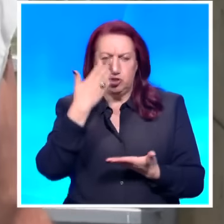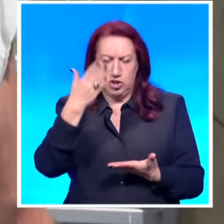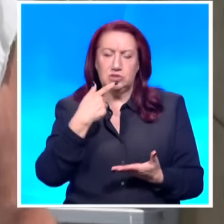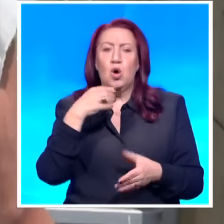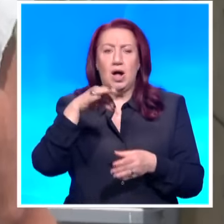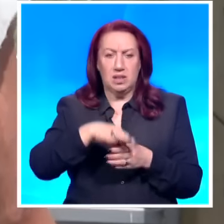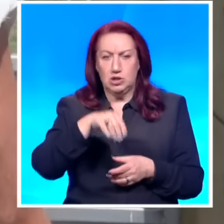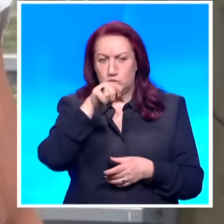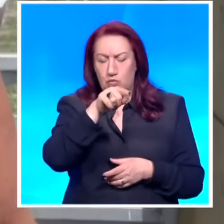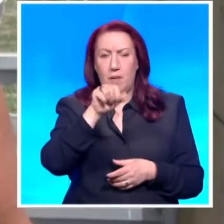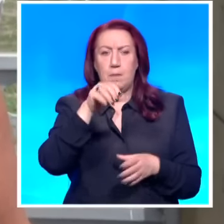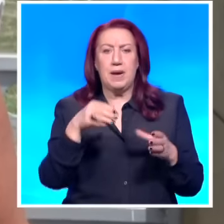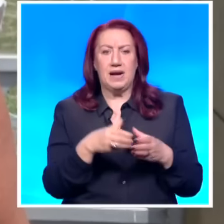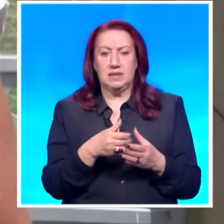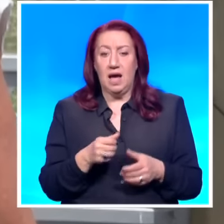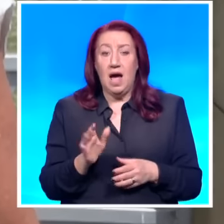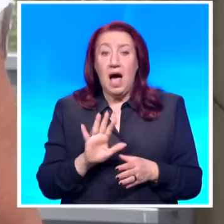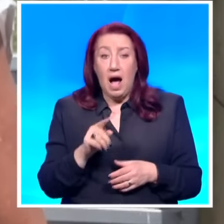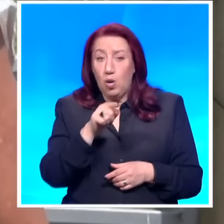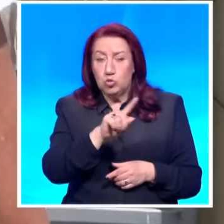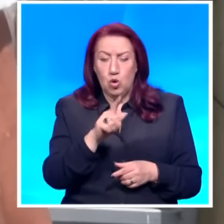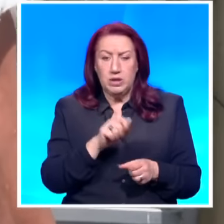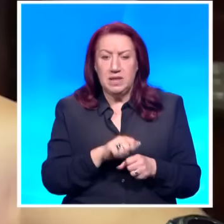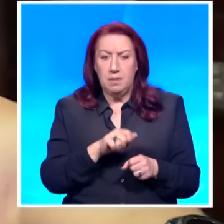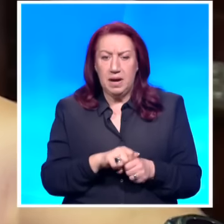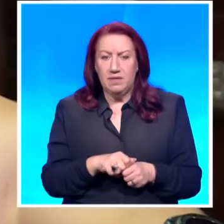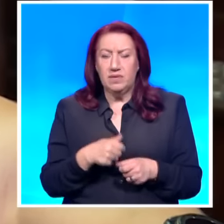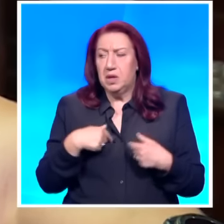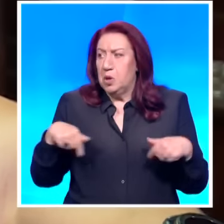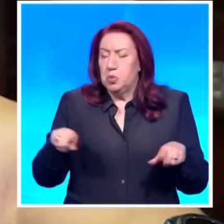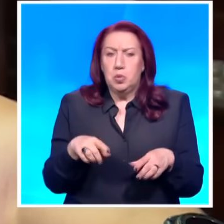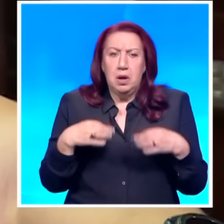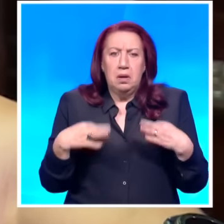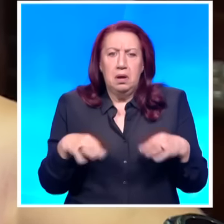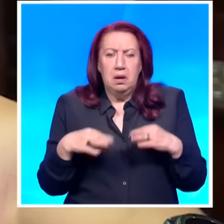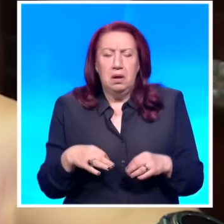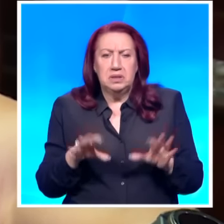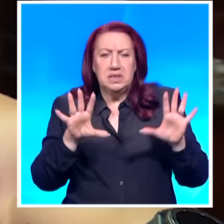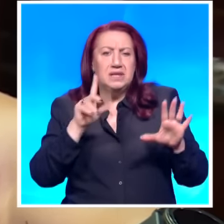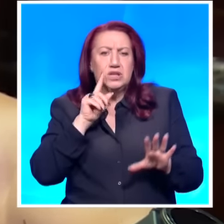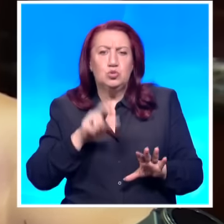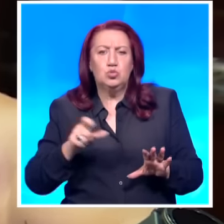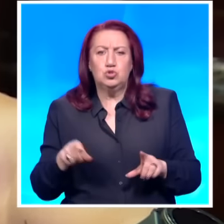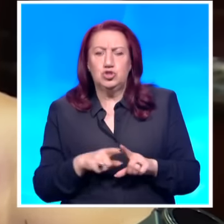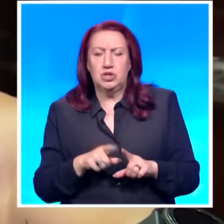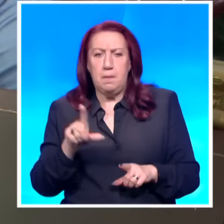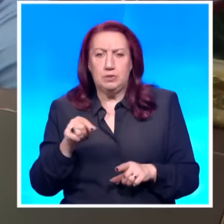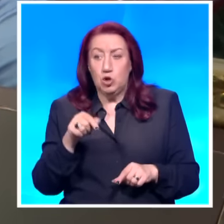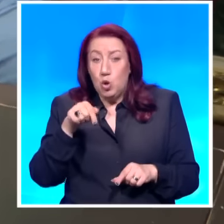Защото ако не беше той, нямаше да има тук никой или 7-10 пенсионера. Няма и